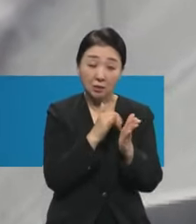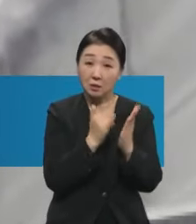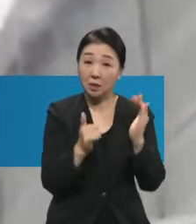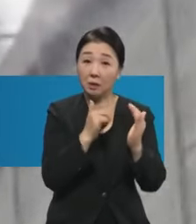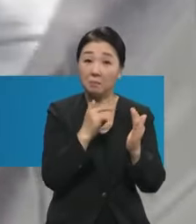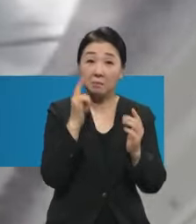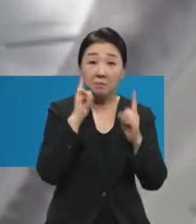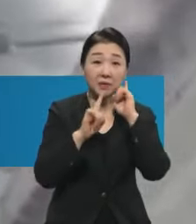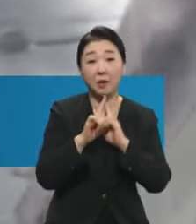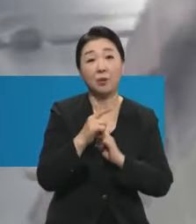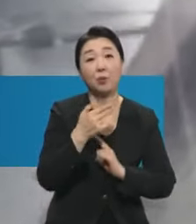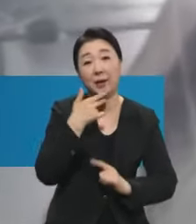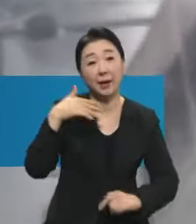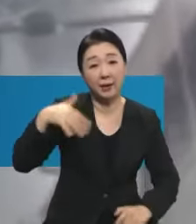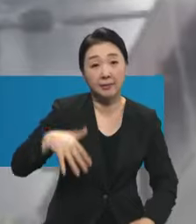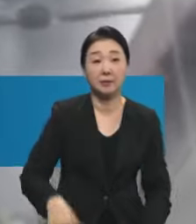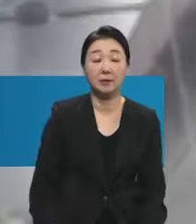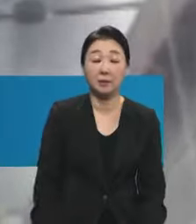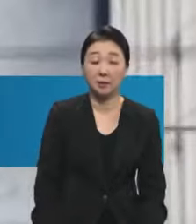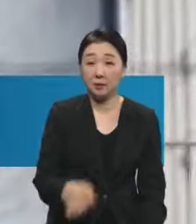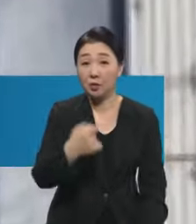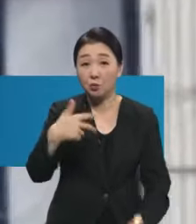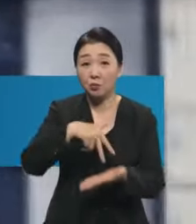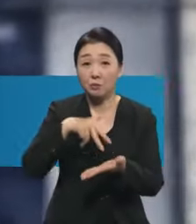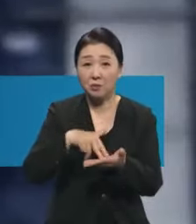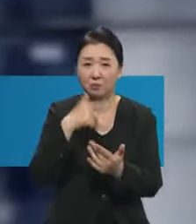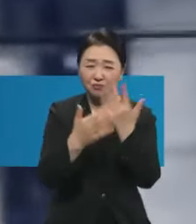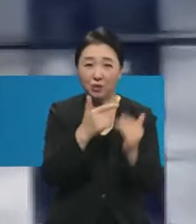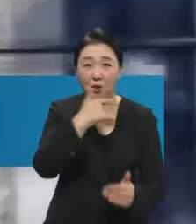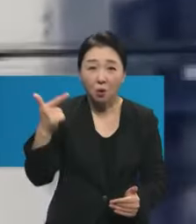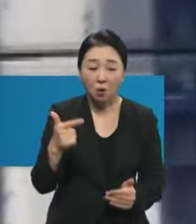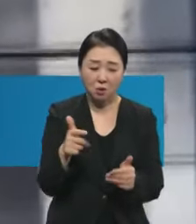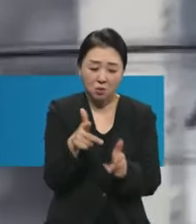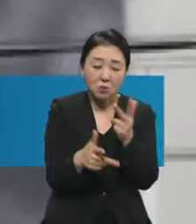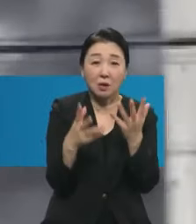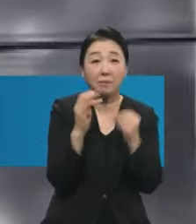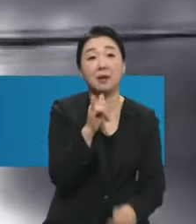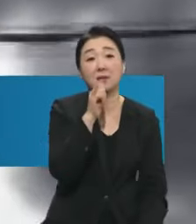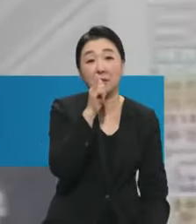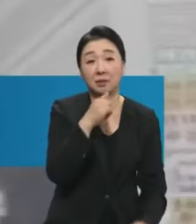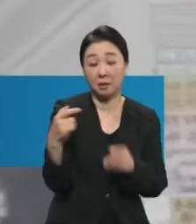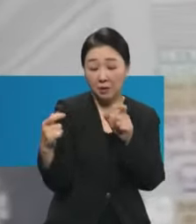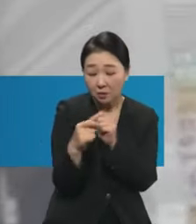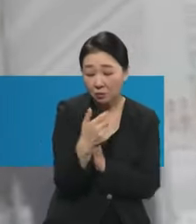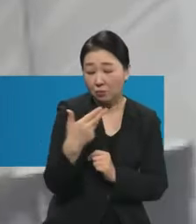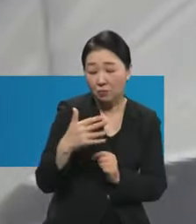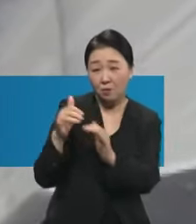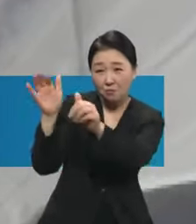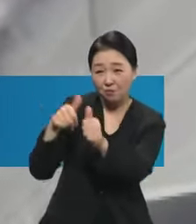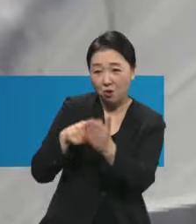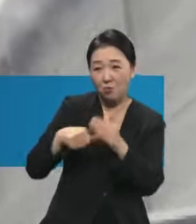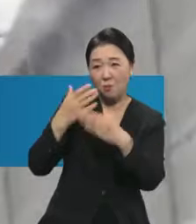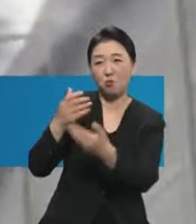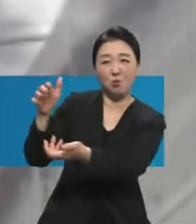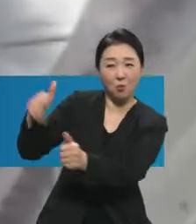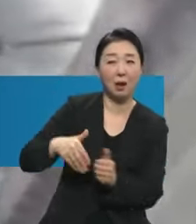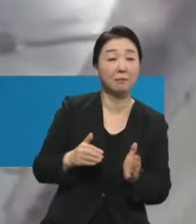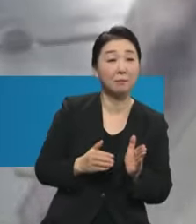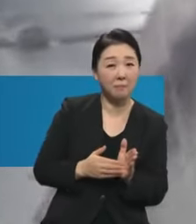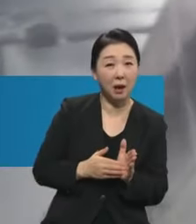인명피해는 확인되지 않았습니다. 소방당국은 불길이 크고 공장이 밀집해 있어 인접 소방서 인력과 장비를 모두